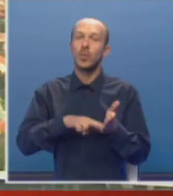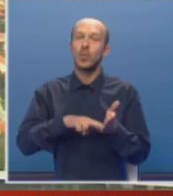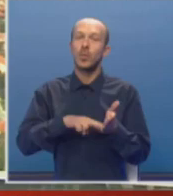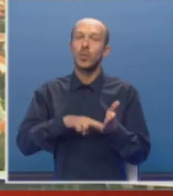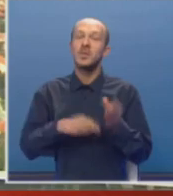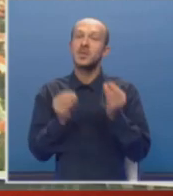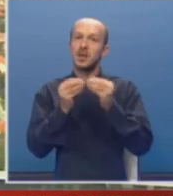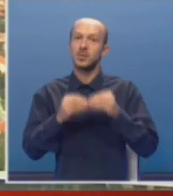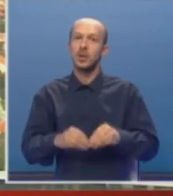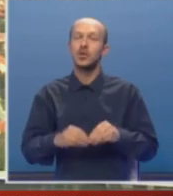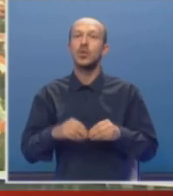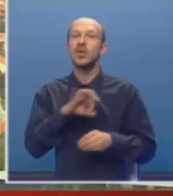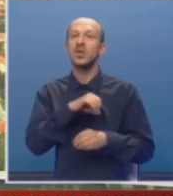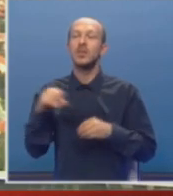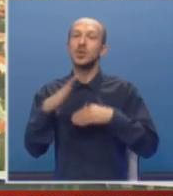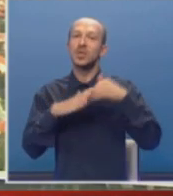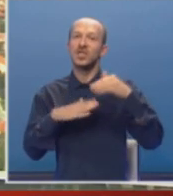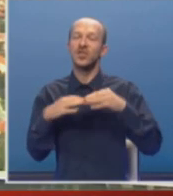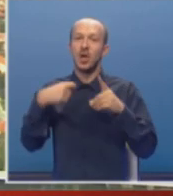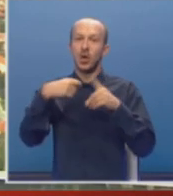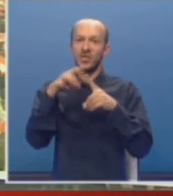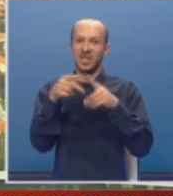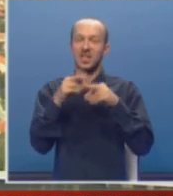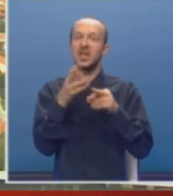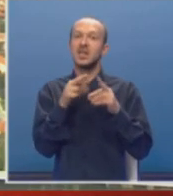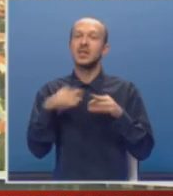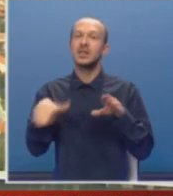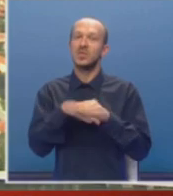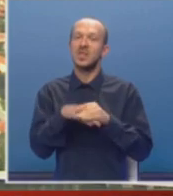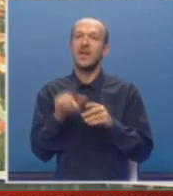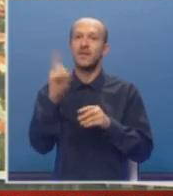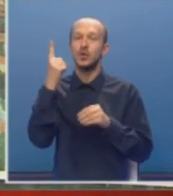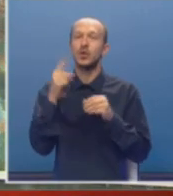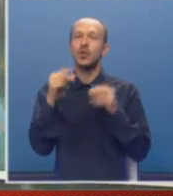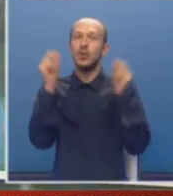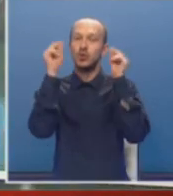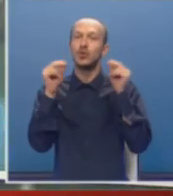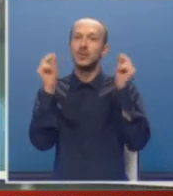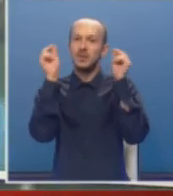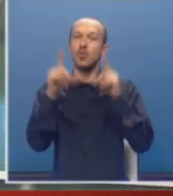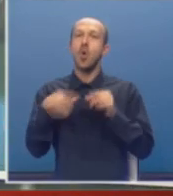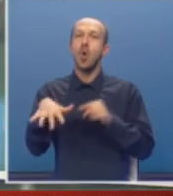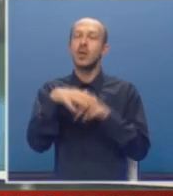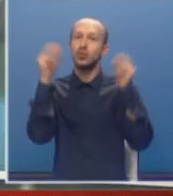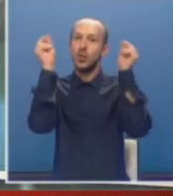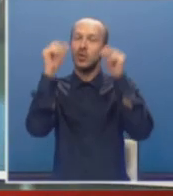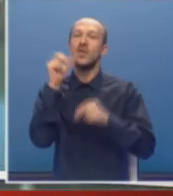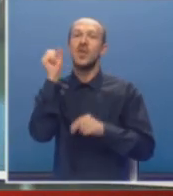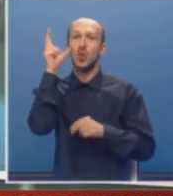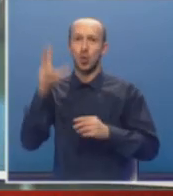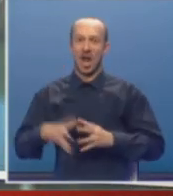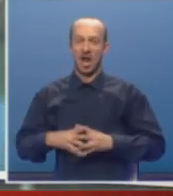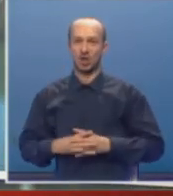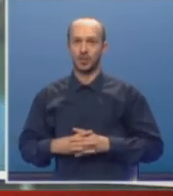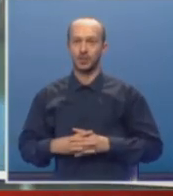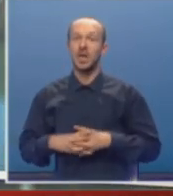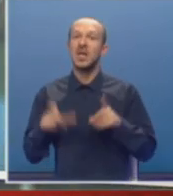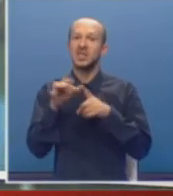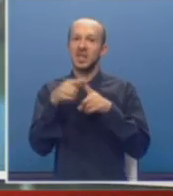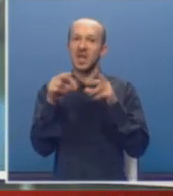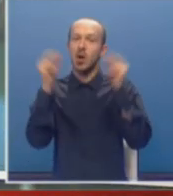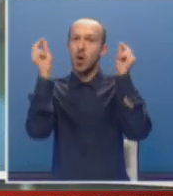Potpisan je sporazum o dinamici usklađivanja koeficijenata zaposlenih sa visokom stručnom spremom u oblasti obrazovanja i kulture. Iz